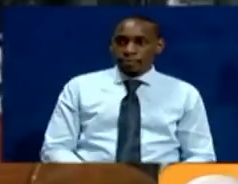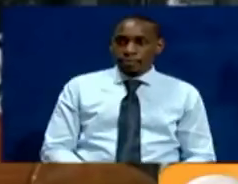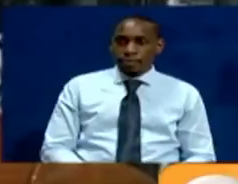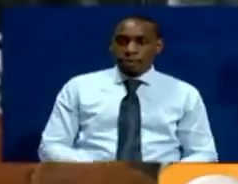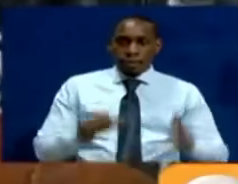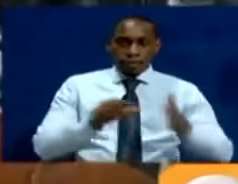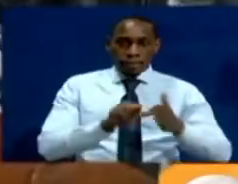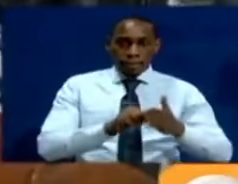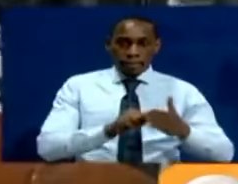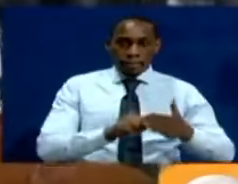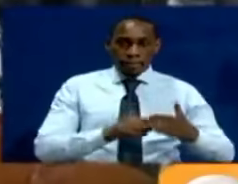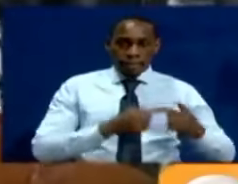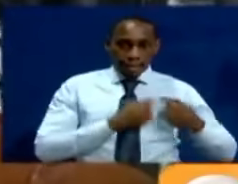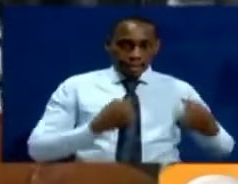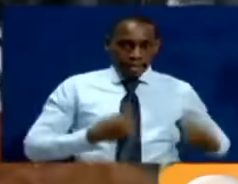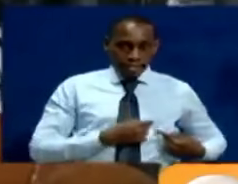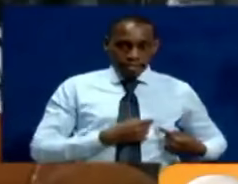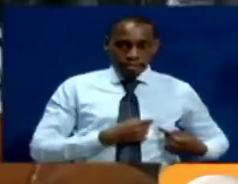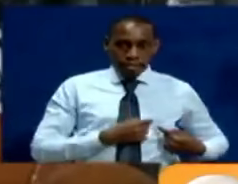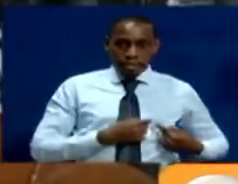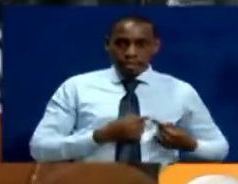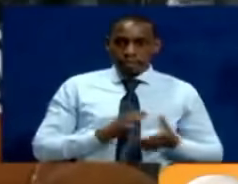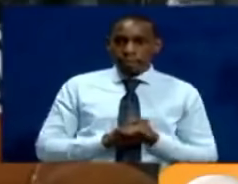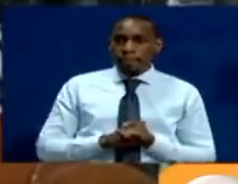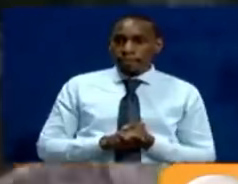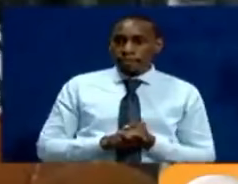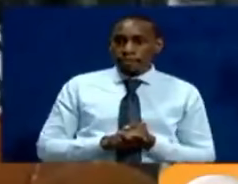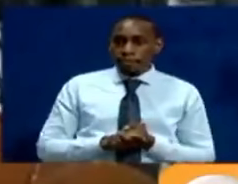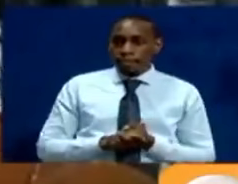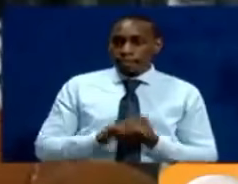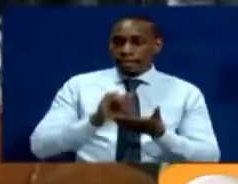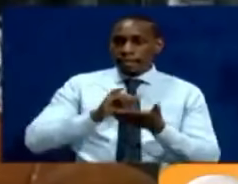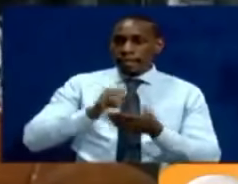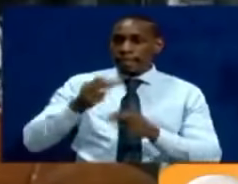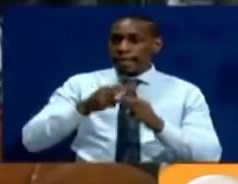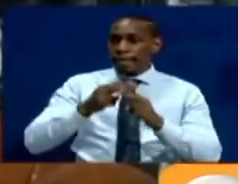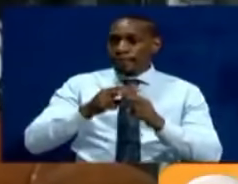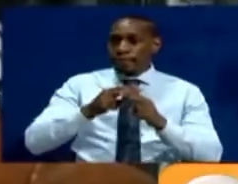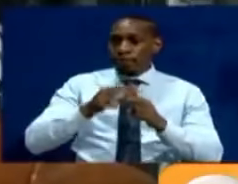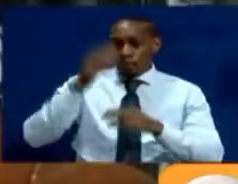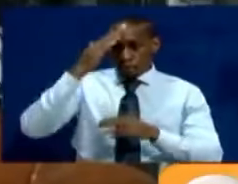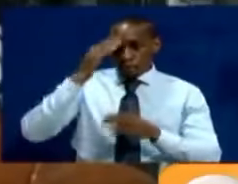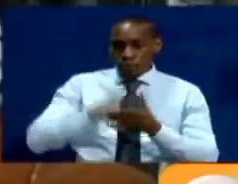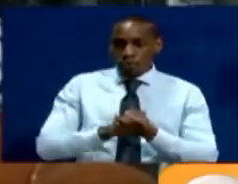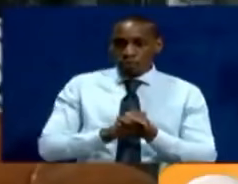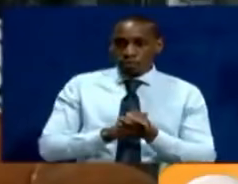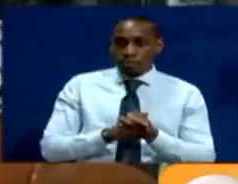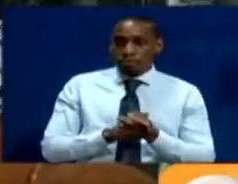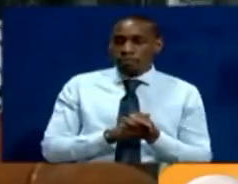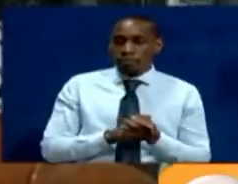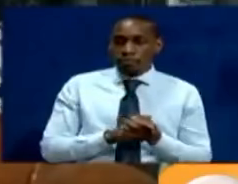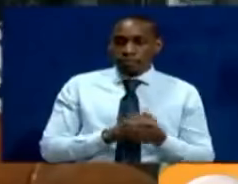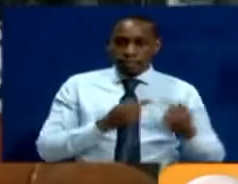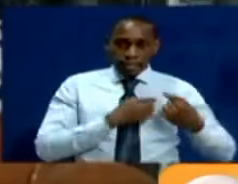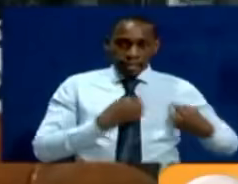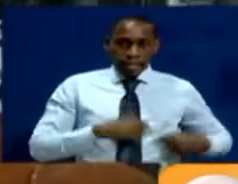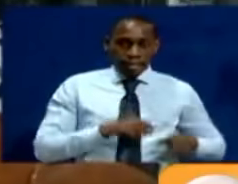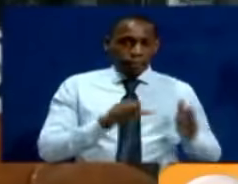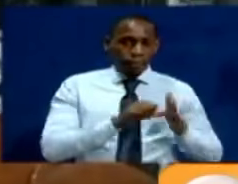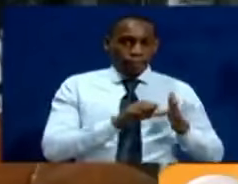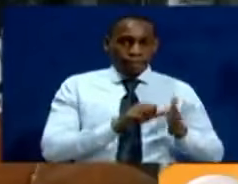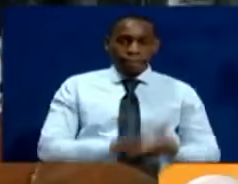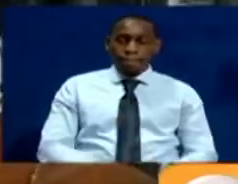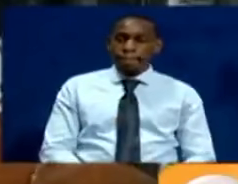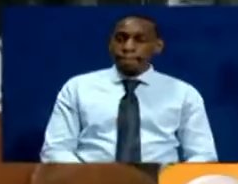Tatizo la moyo la mfumo wa umeme ambalo kitaalamu linajulikana kama chronic atrial fibrillation,